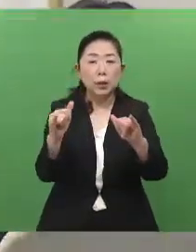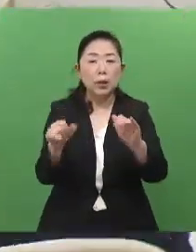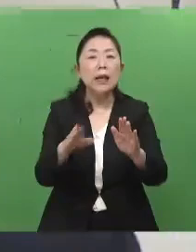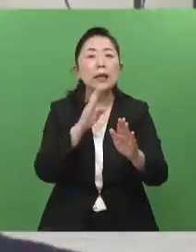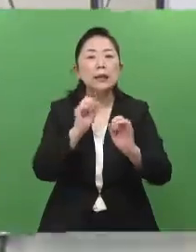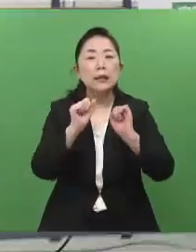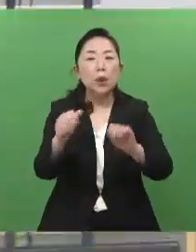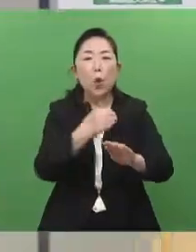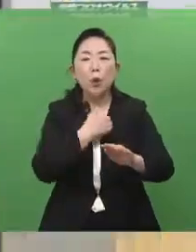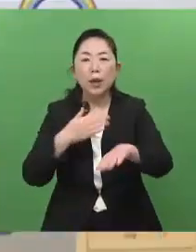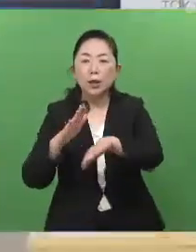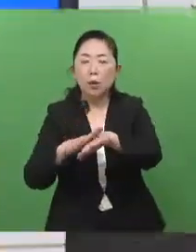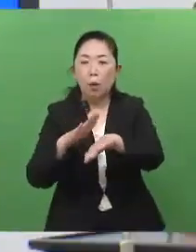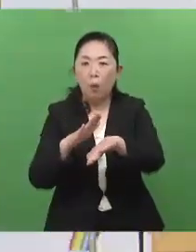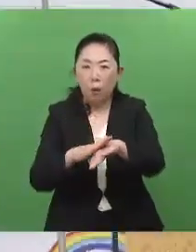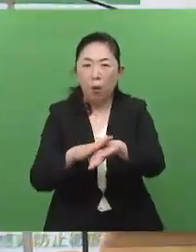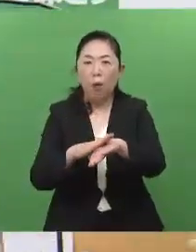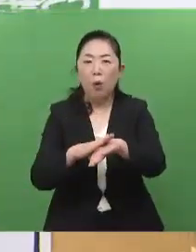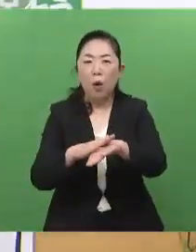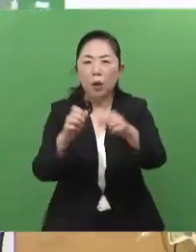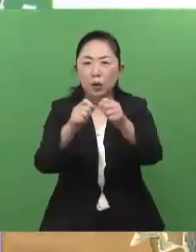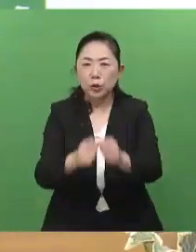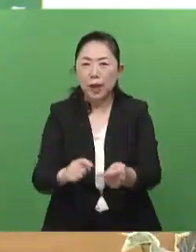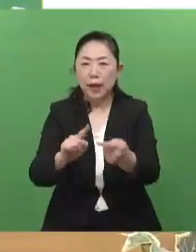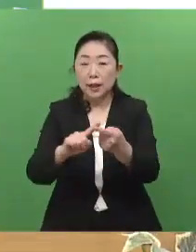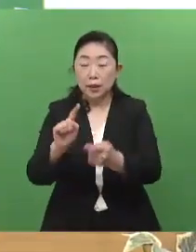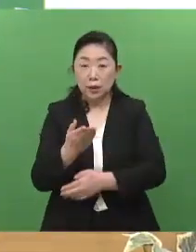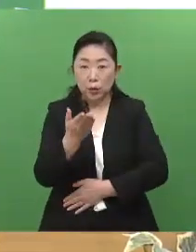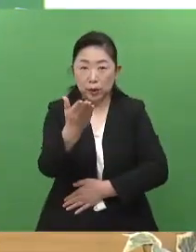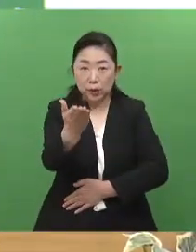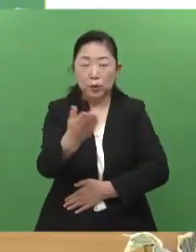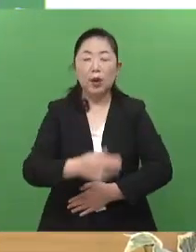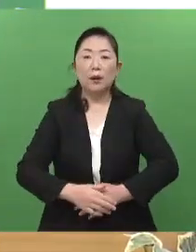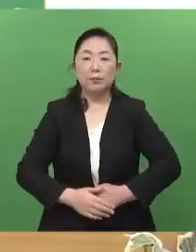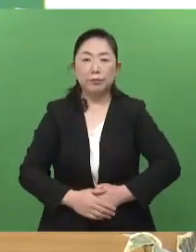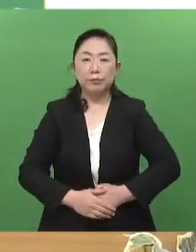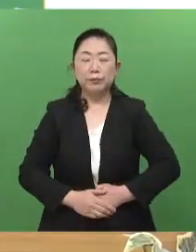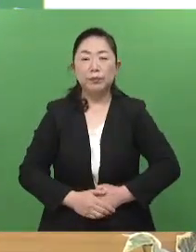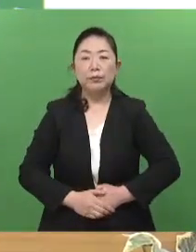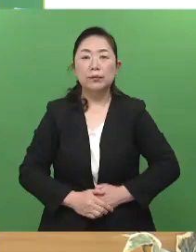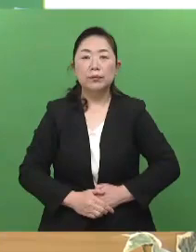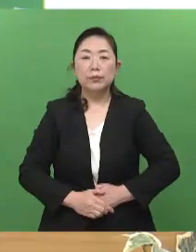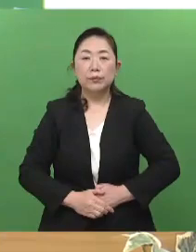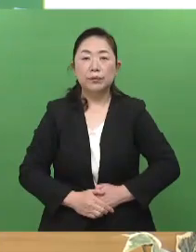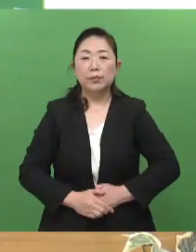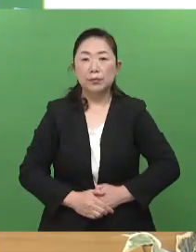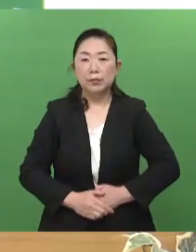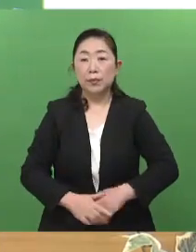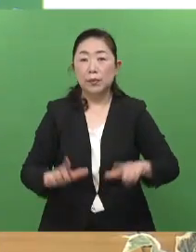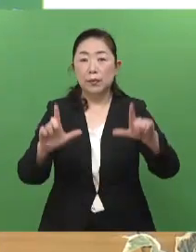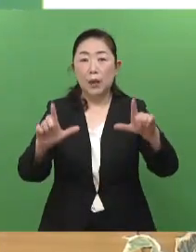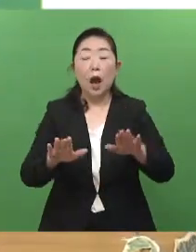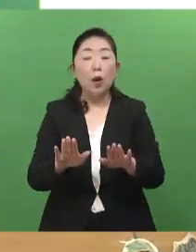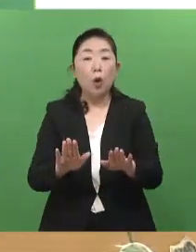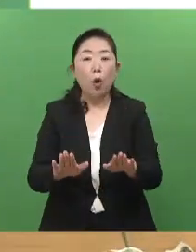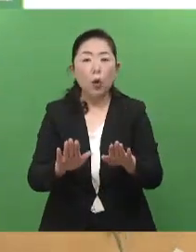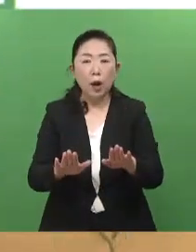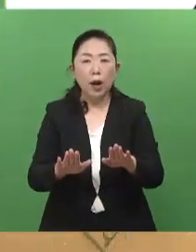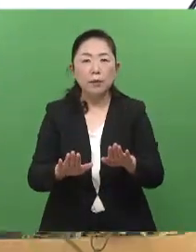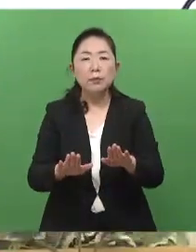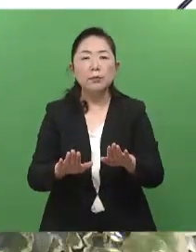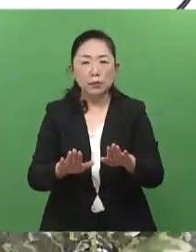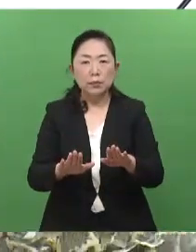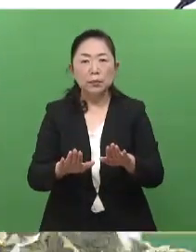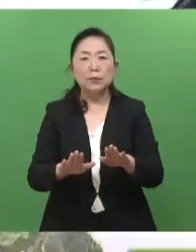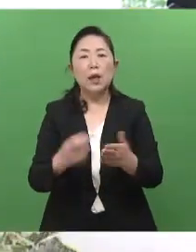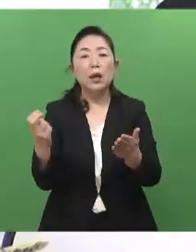取り組んでいくのか、改めて知事のお考えを伺えればと思います。 まず今回ですね、違反した場合